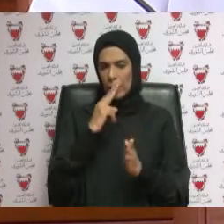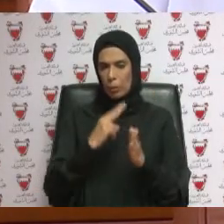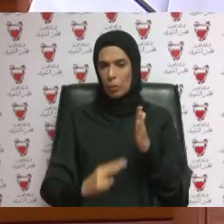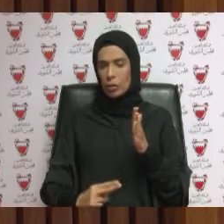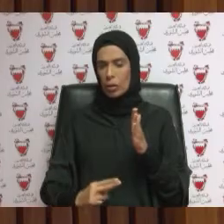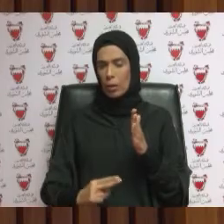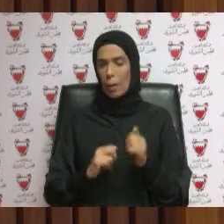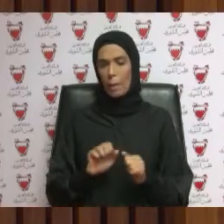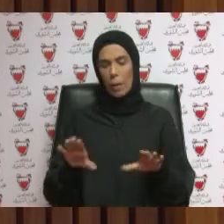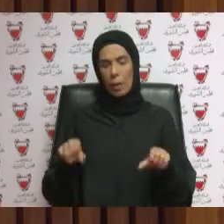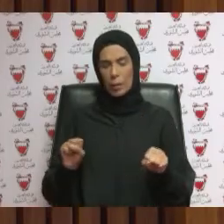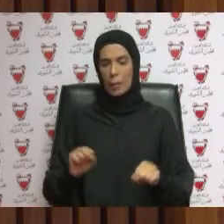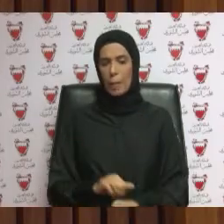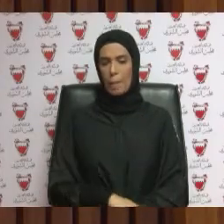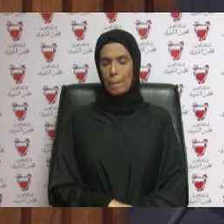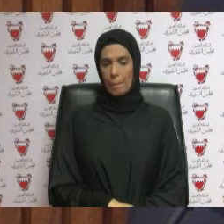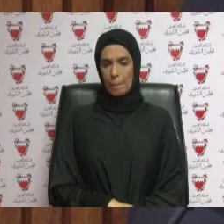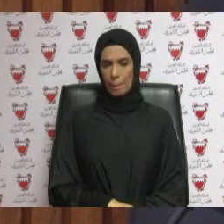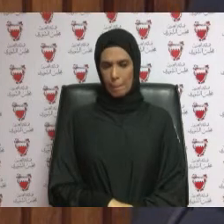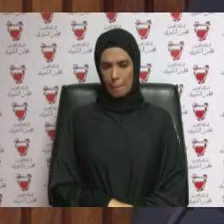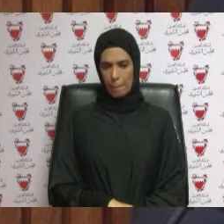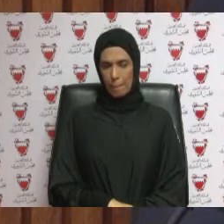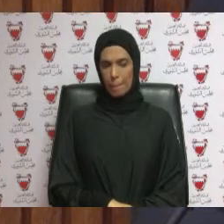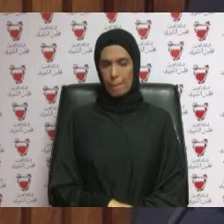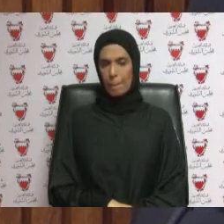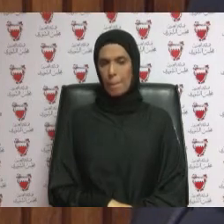عليه وأصدرناه. شكرا. أي ملاحظات؟